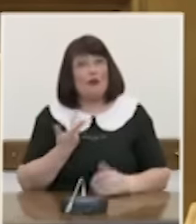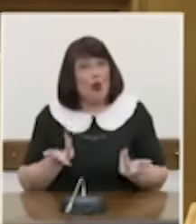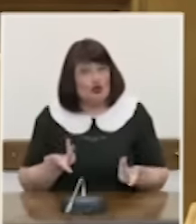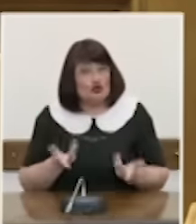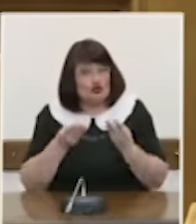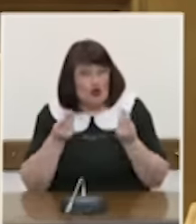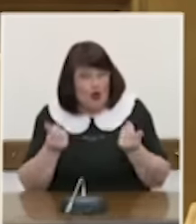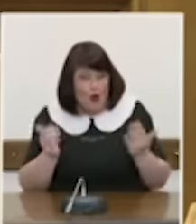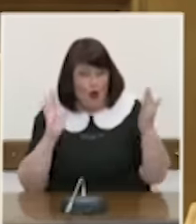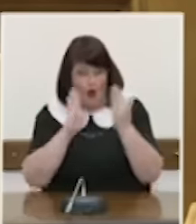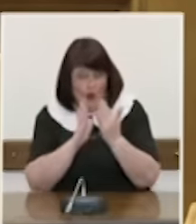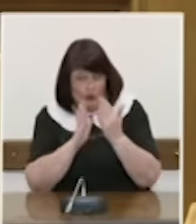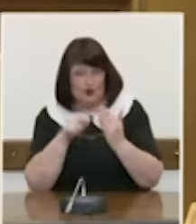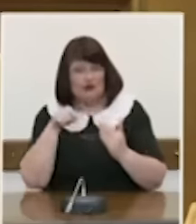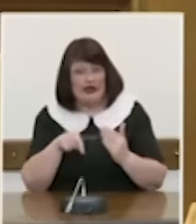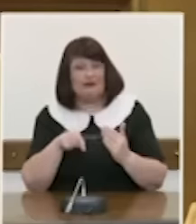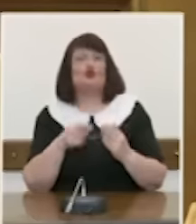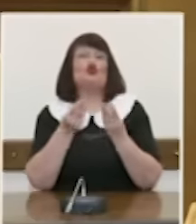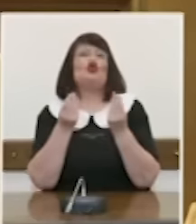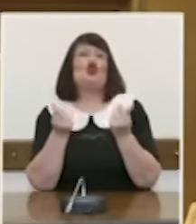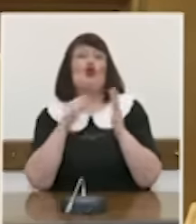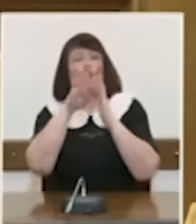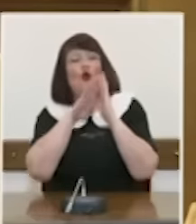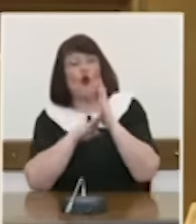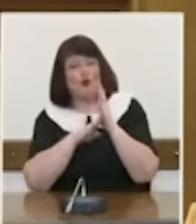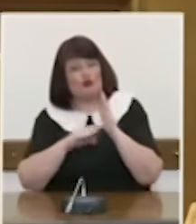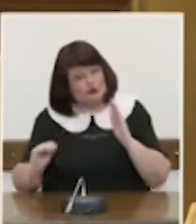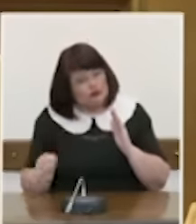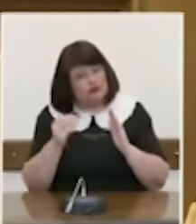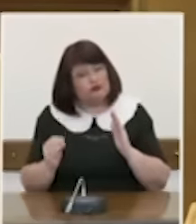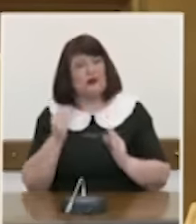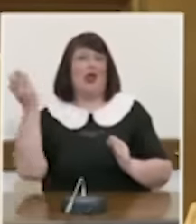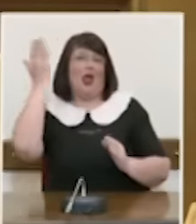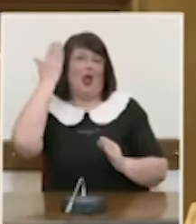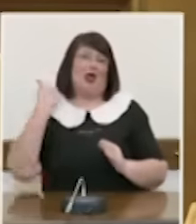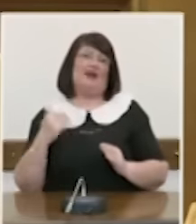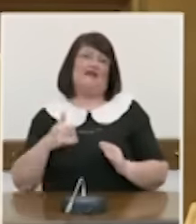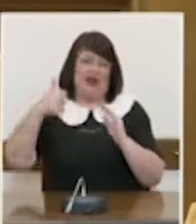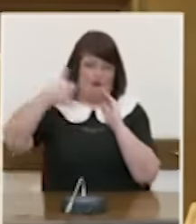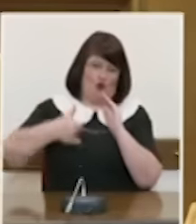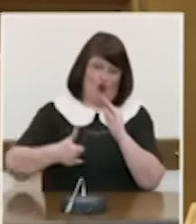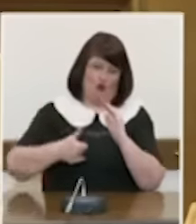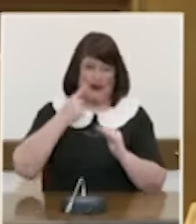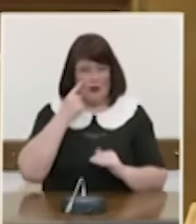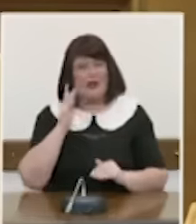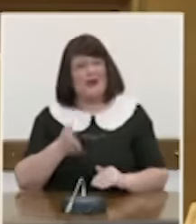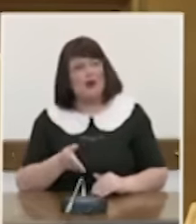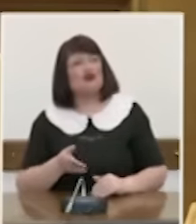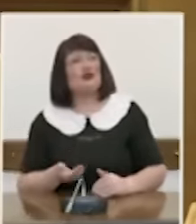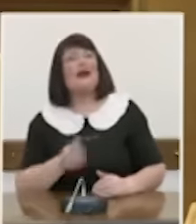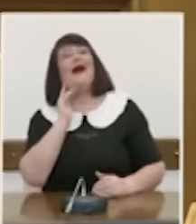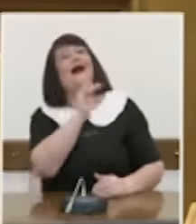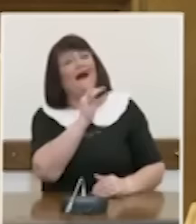ακριβώς αυτούς τους παράγοντες που την έχουν προκαλέσει. Θα μπορούσαμε να σας καλωσορίσουμε, κύριοι της